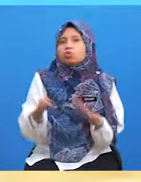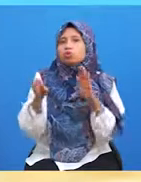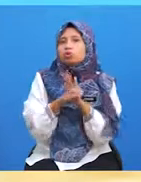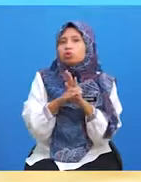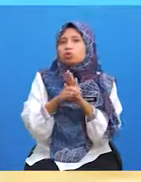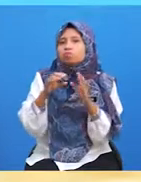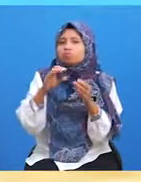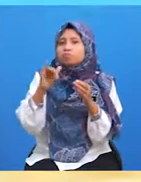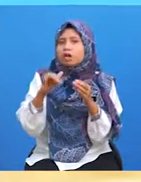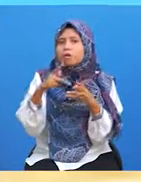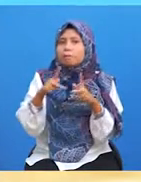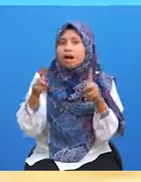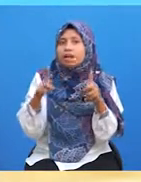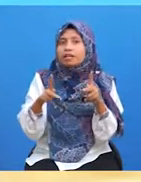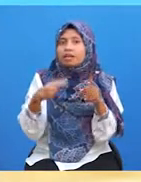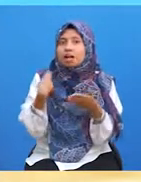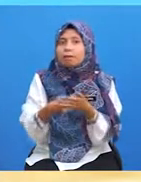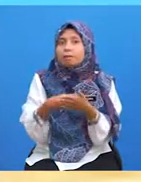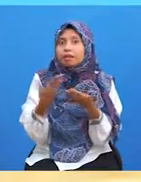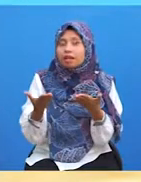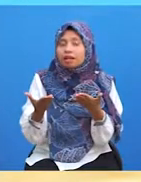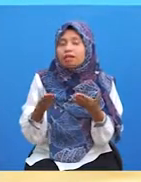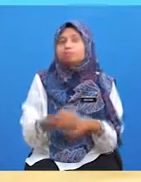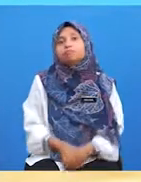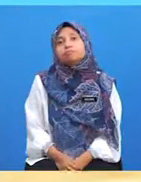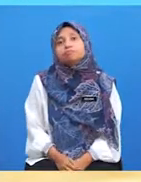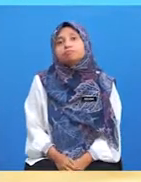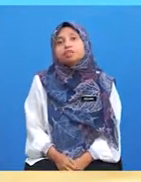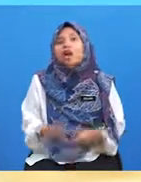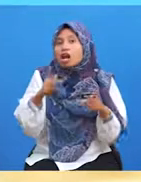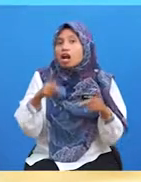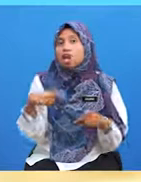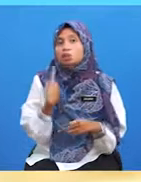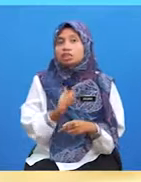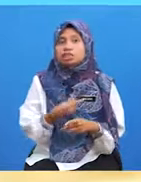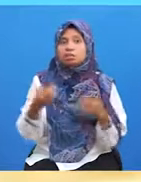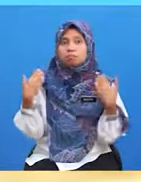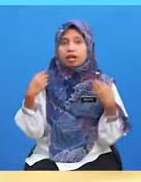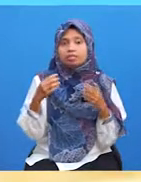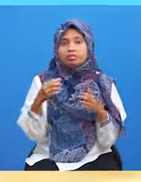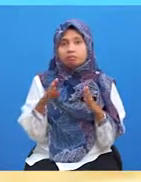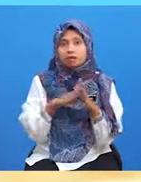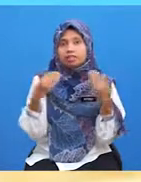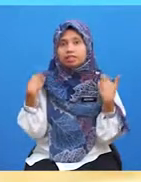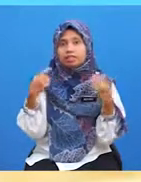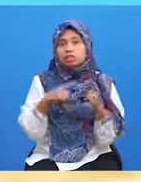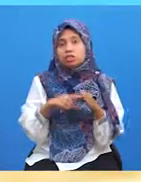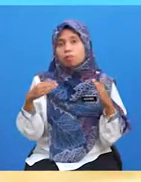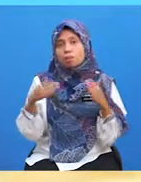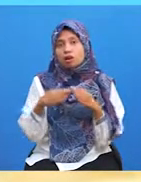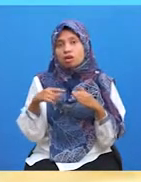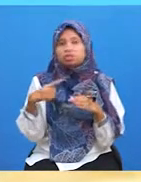Contoh yang paling mudah cikgu bawa pada hari ini ialah kalau kita berada di rumah, kita